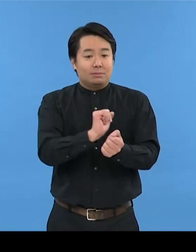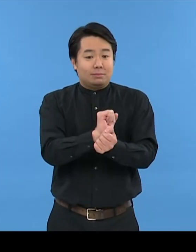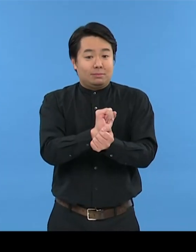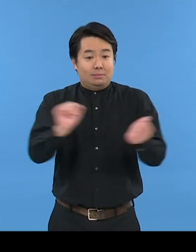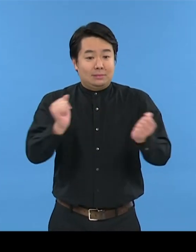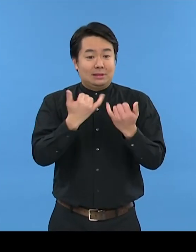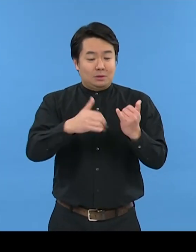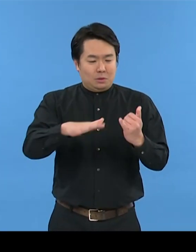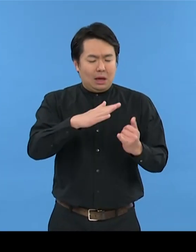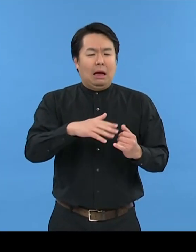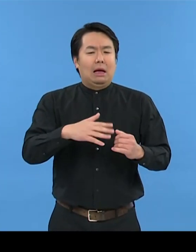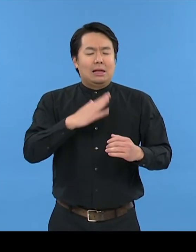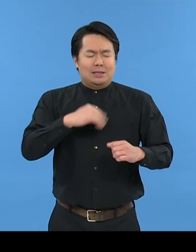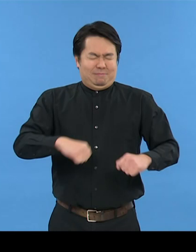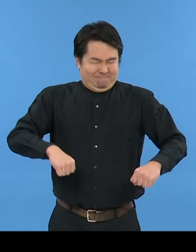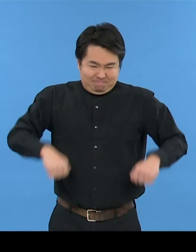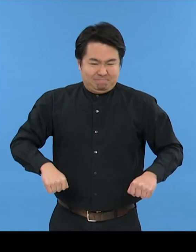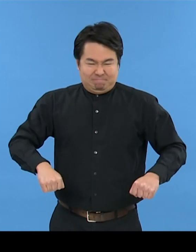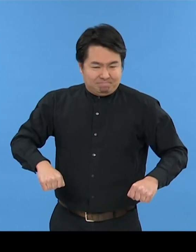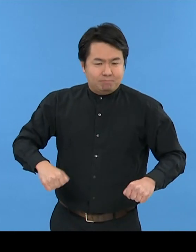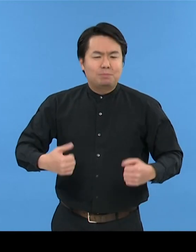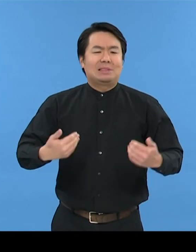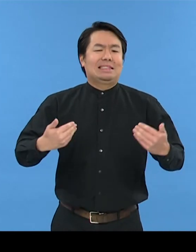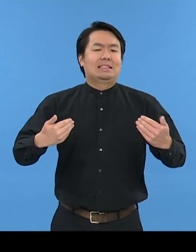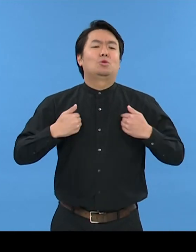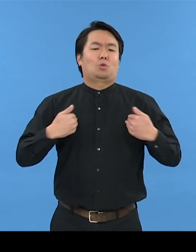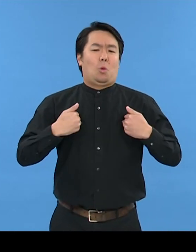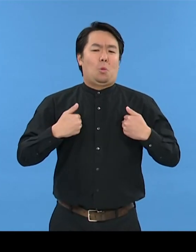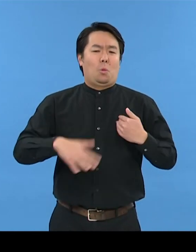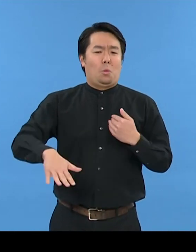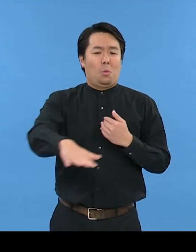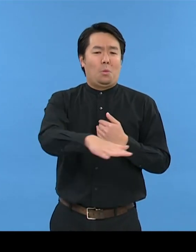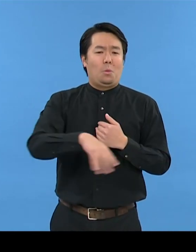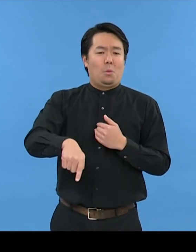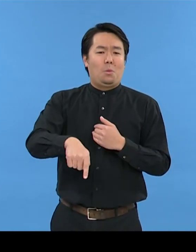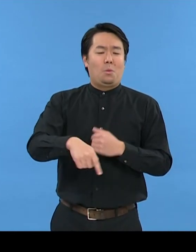人たちはやはり強くならなければなりませんが